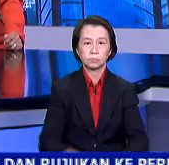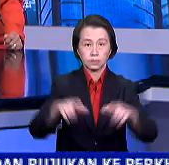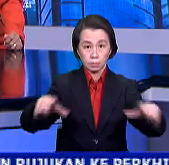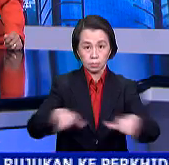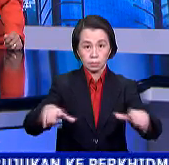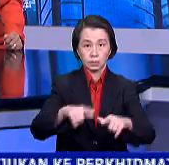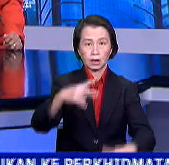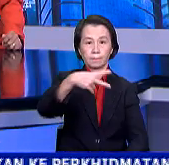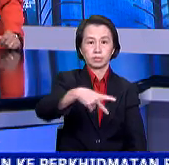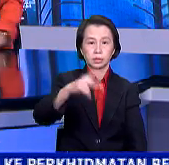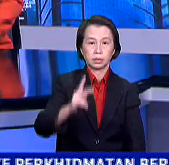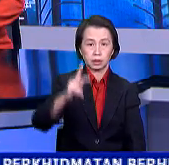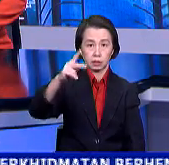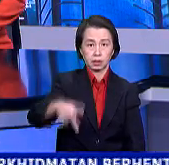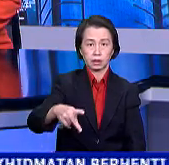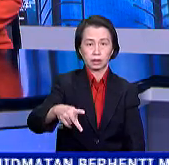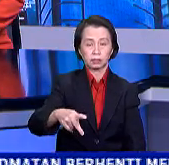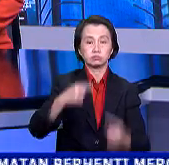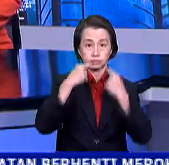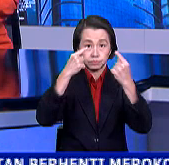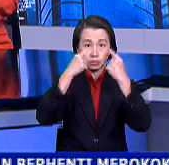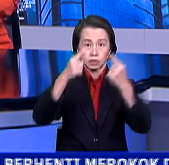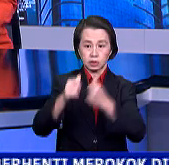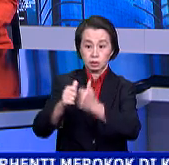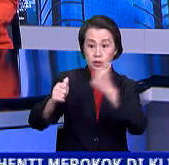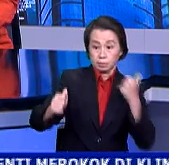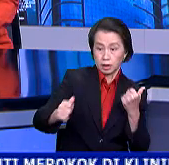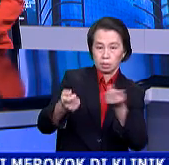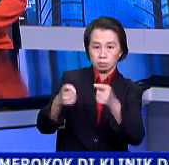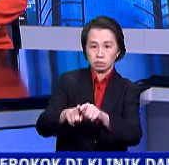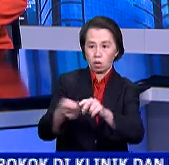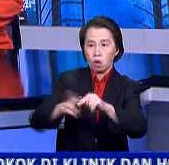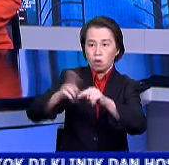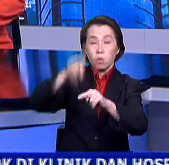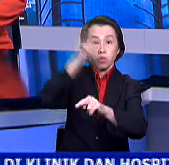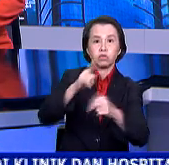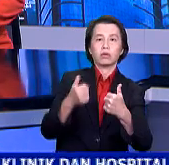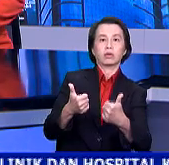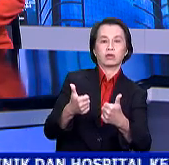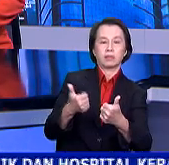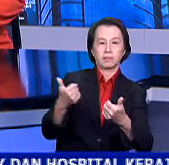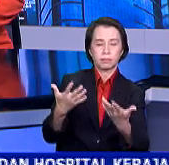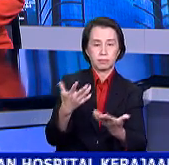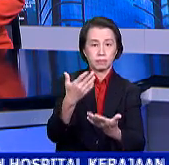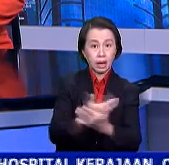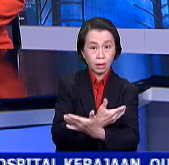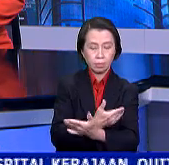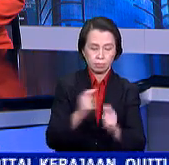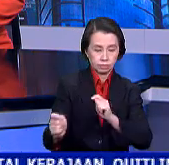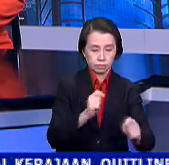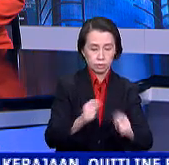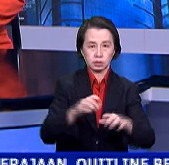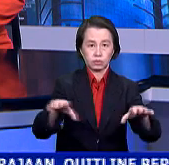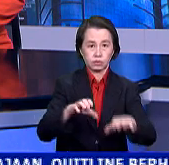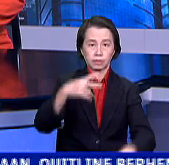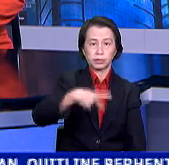Pelaksanaan Perintah Kawalan Pergerakan PKP berjaya mengelak berlakunya peningkatan mendadak kes baharu. Ini membuktikan tindakan